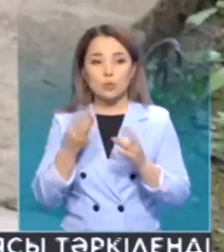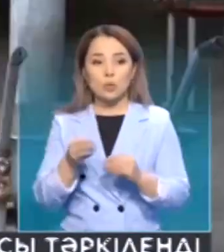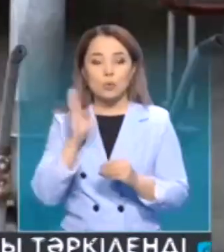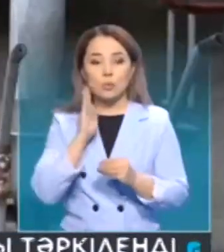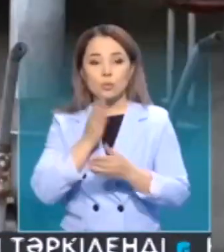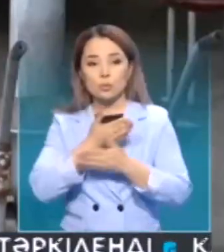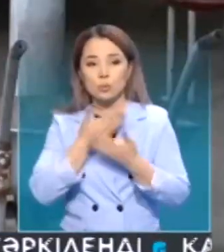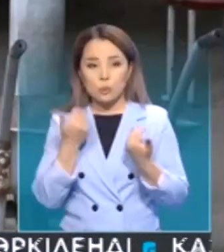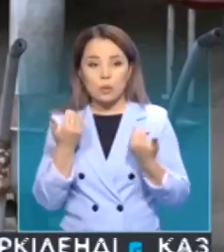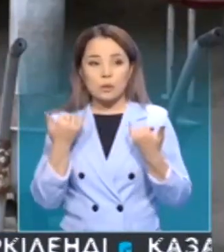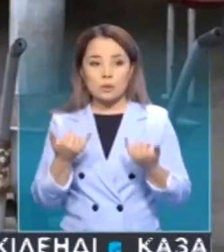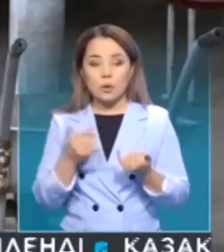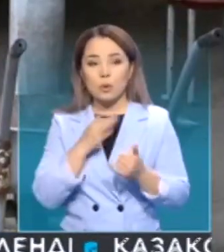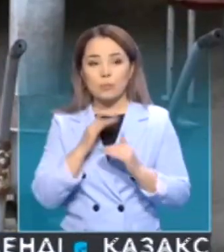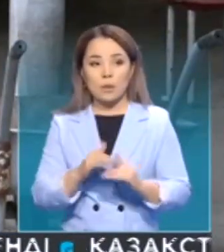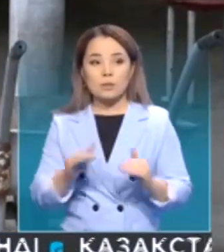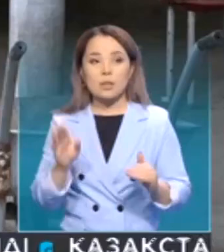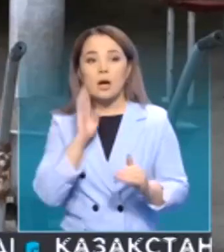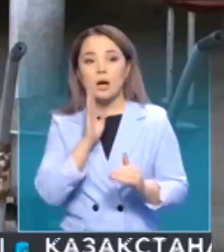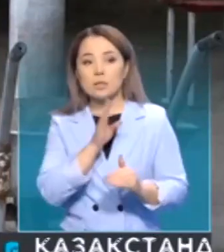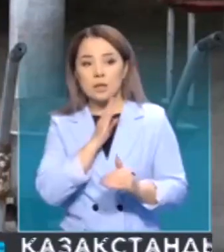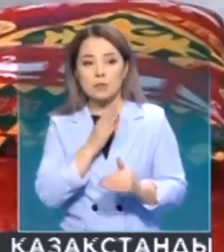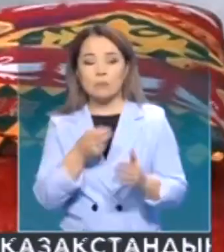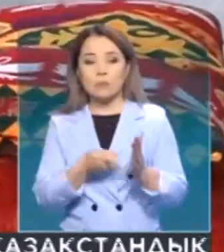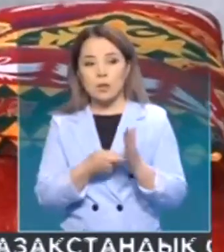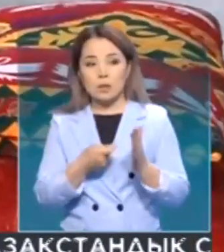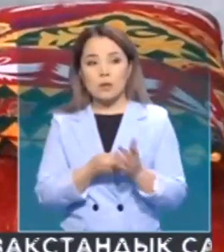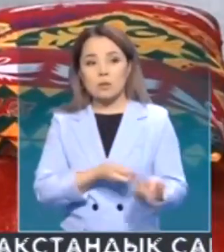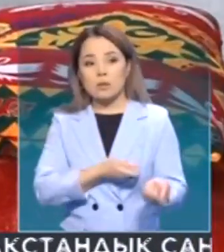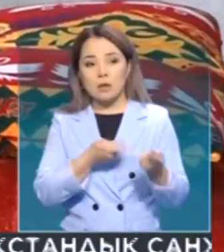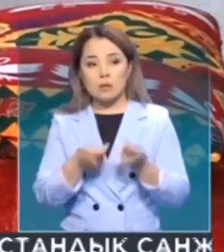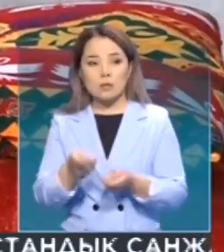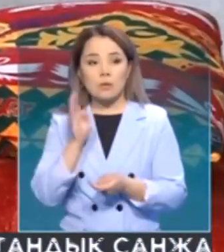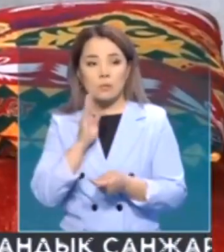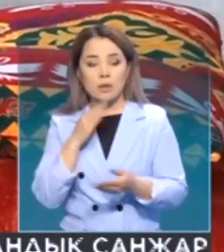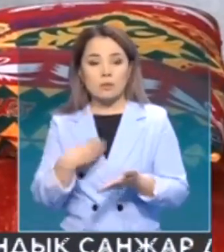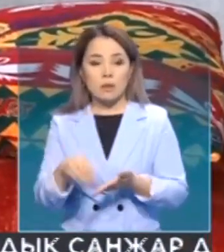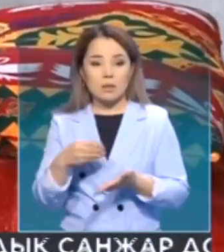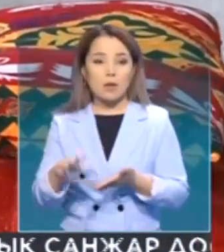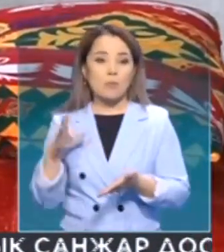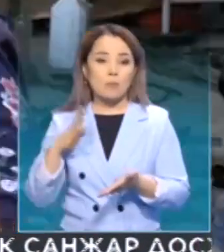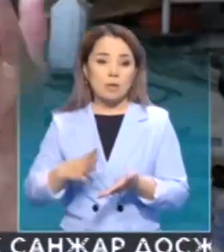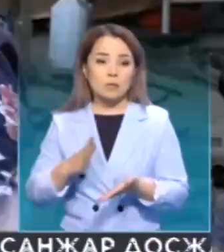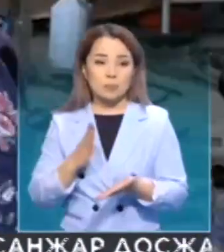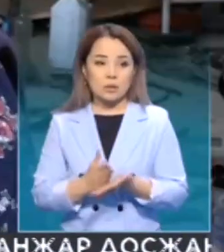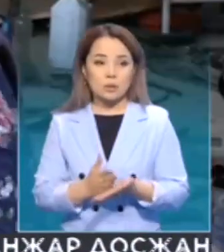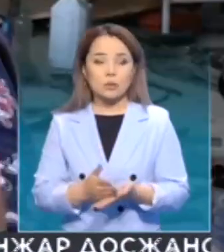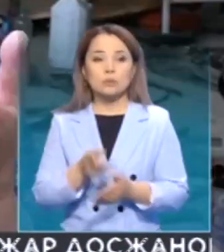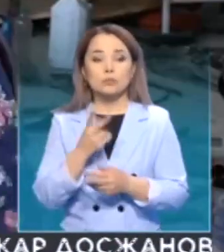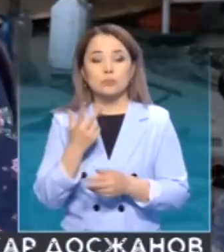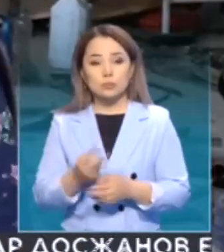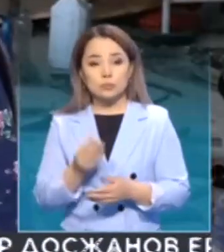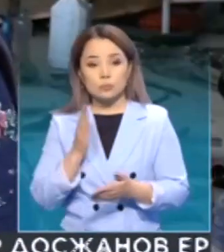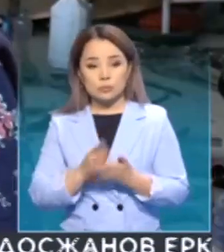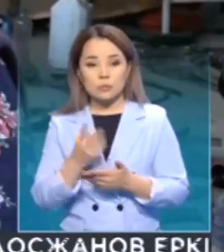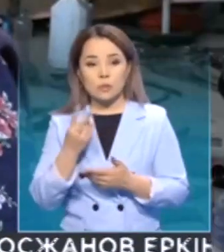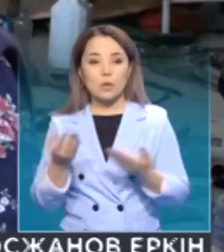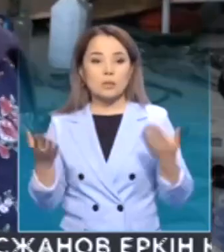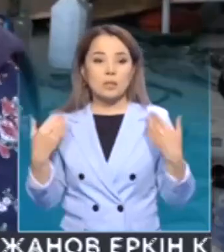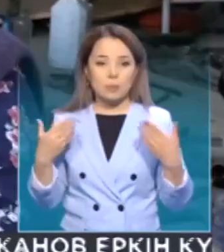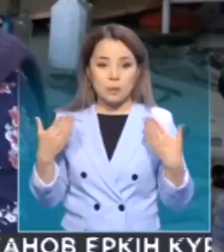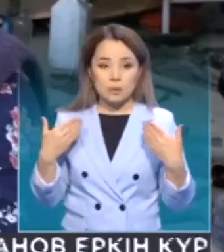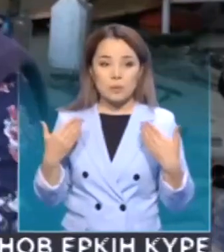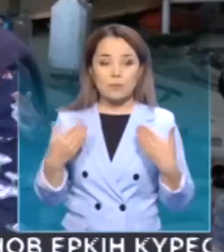бері сусыз отыр. Көп балалы ана тіршілік нәрін жан жақтан тасып, кейде сатып алуға да мәжбүр. Үш күн боп тұрады да, екі күн демалады